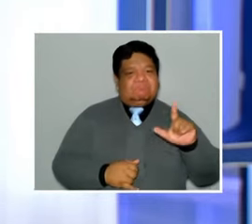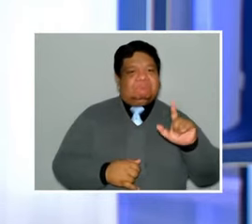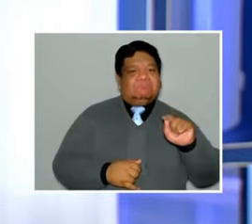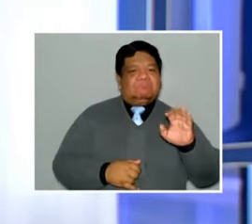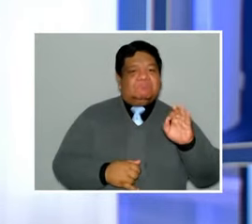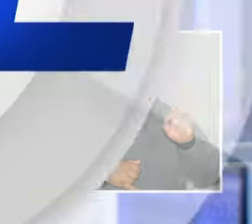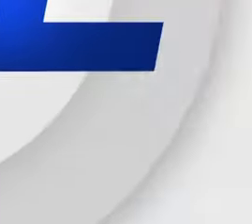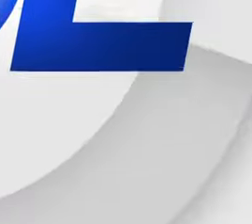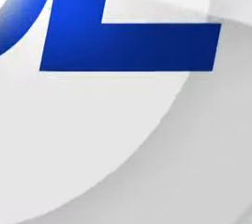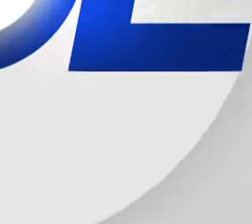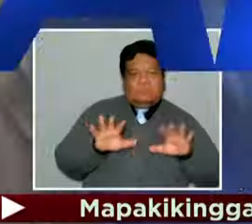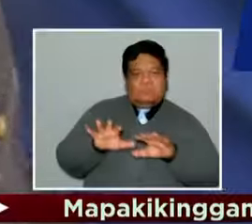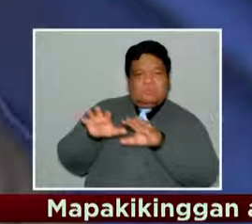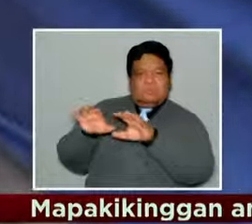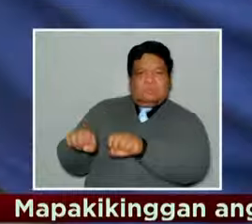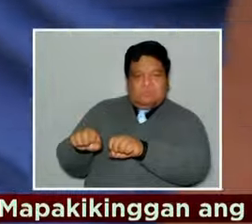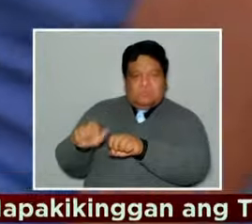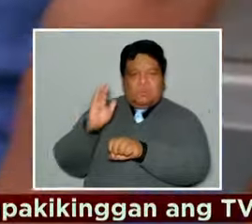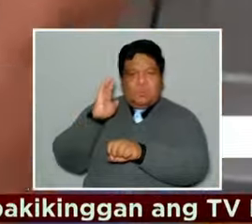Manabat.